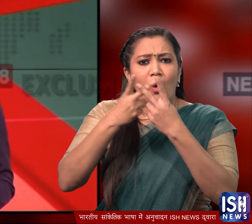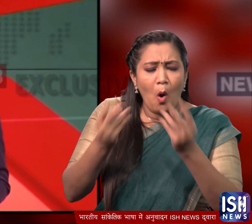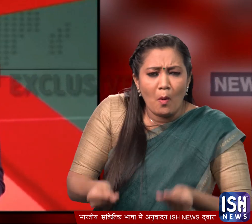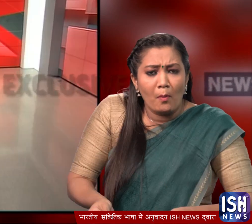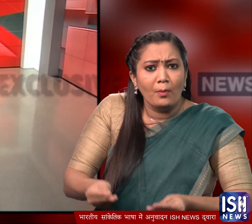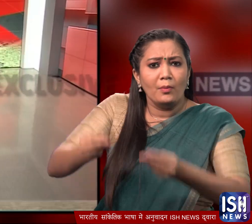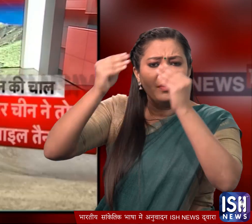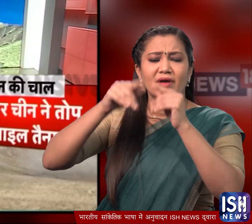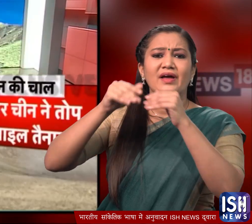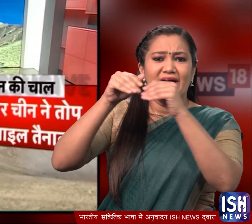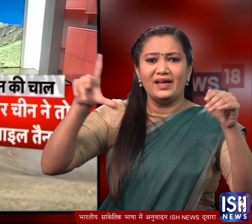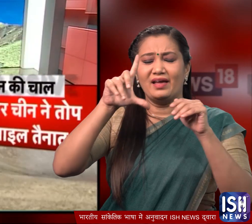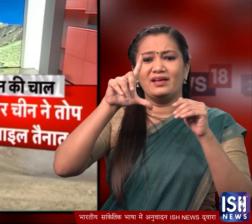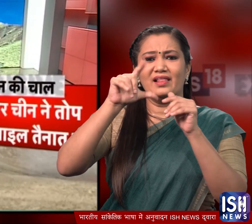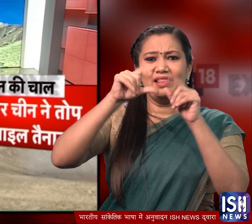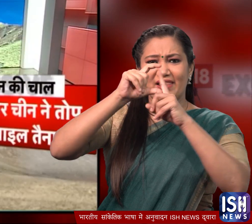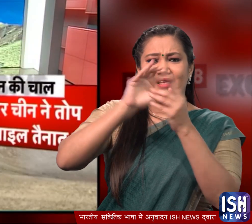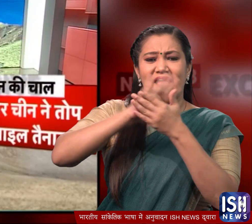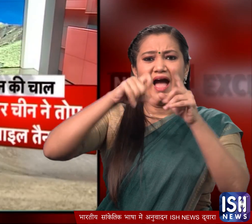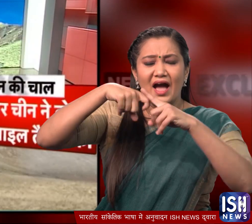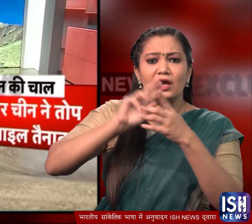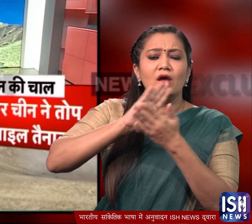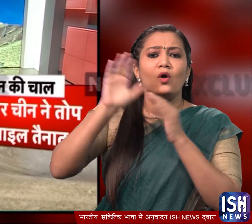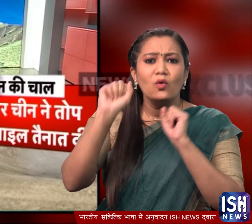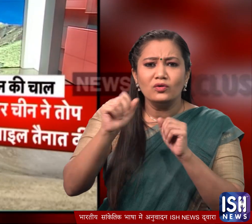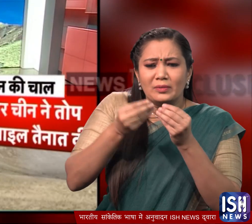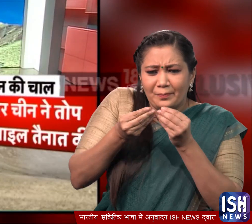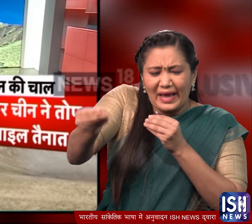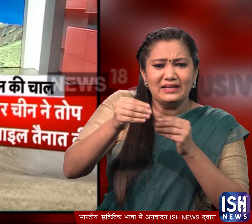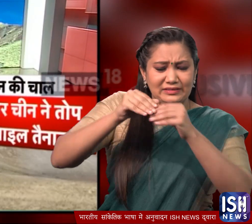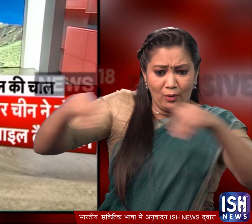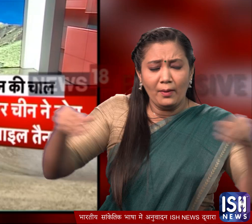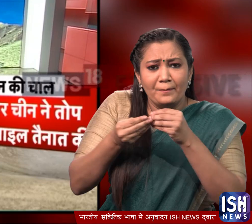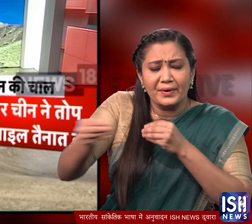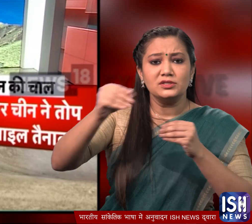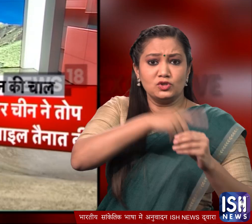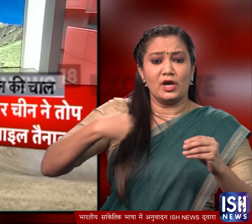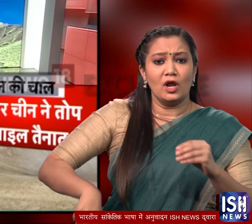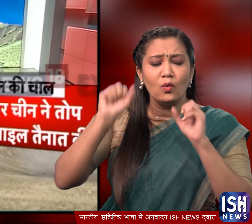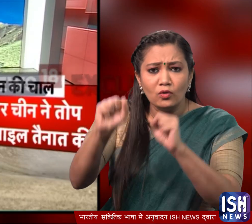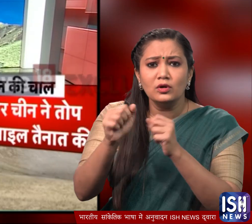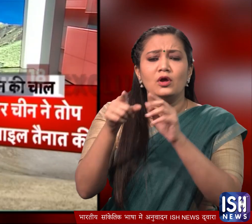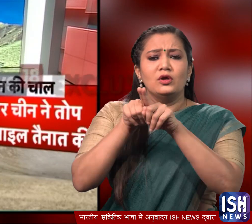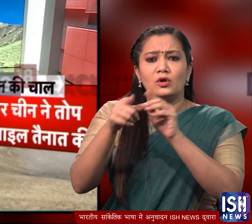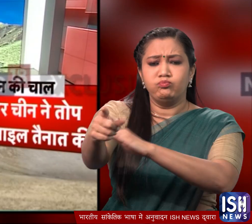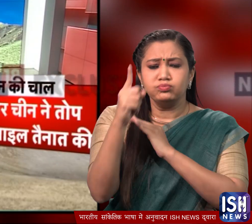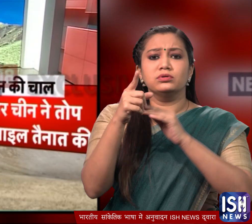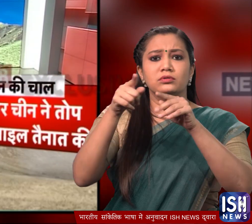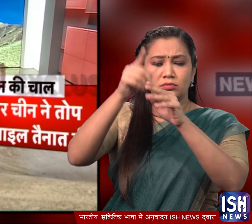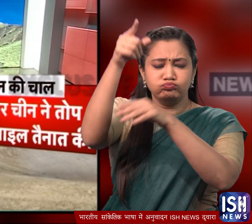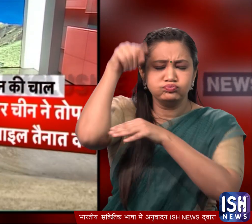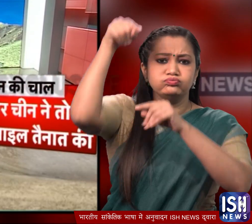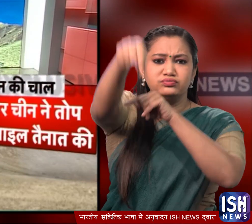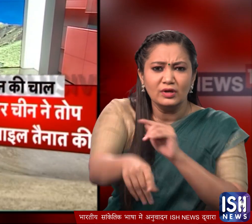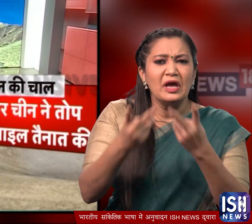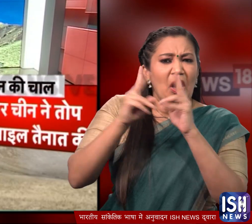18.com की रिपोर्ट है कि पूर्वी लद्दाख के चुमार में एलएसी ने महज 82 किलोमीटर की दूरी पर चीनी सेना ने होवित्जर, तोप और